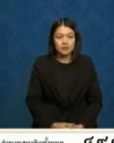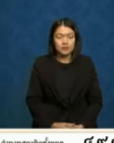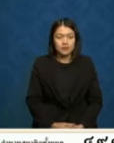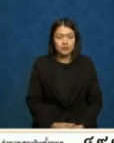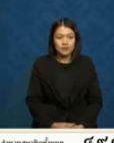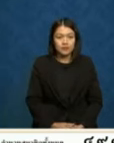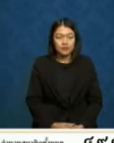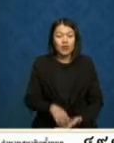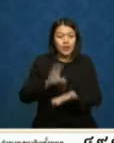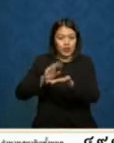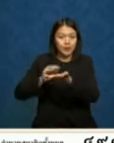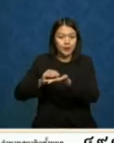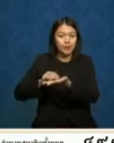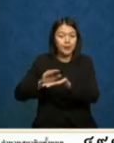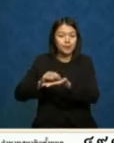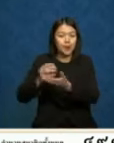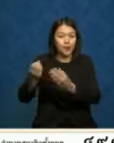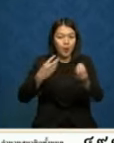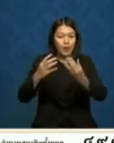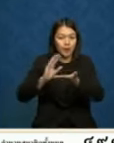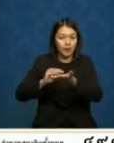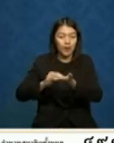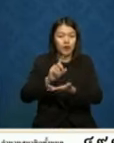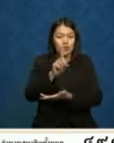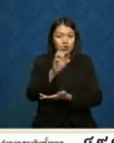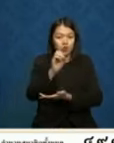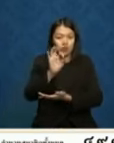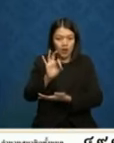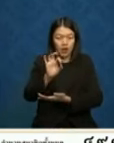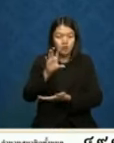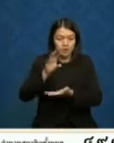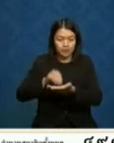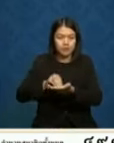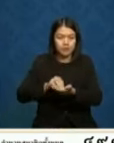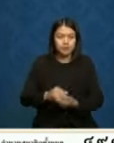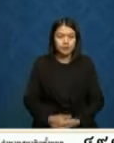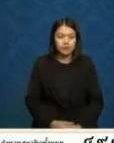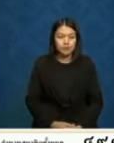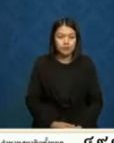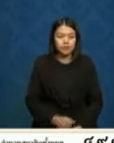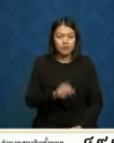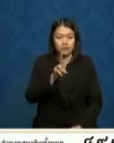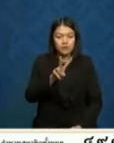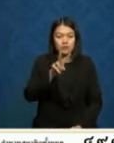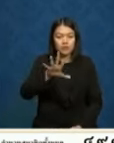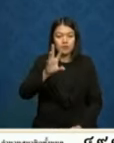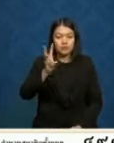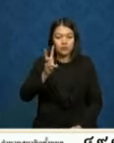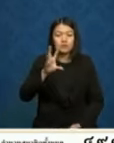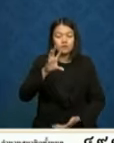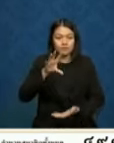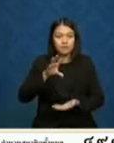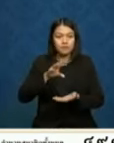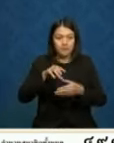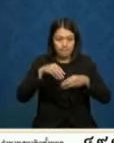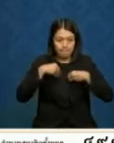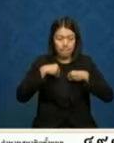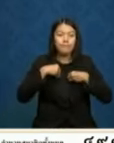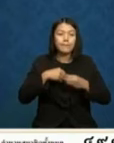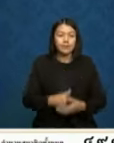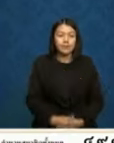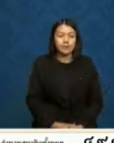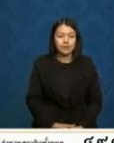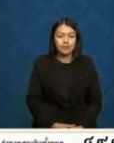ครับบันทึกเลยครับ ท่านประธานครับ109เห็นด้วยครับ ครับ 256เห็นด้วยค่ะท่านประธาน 356เห็นด้วยนะ